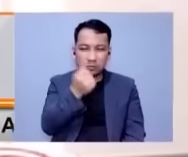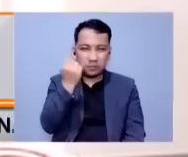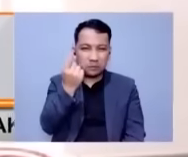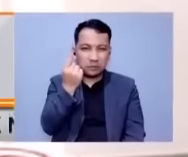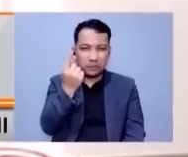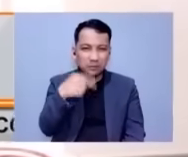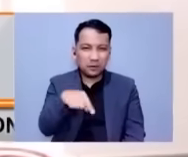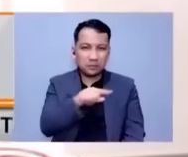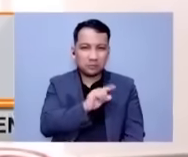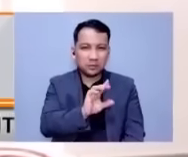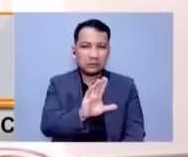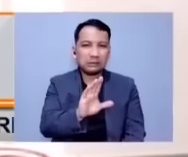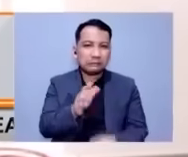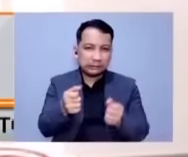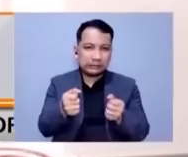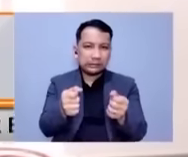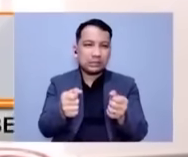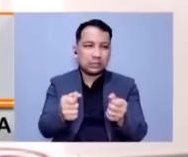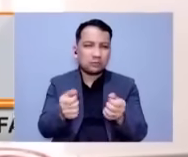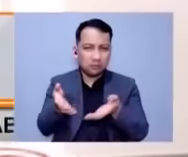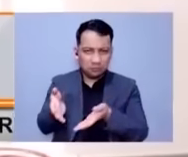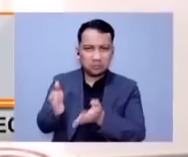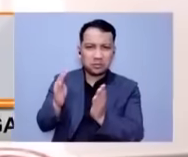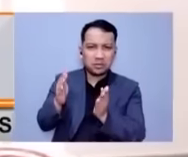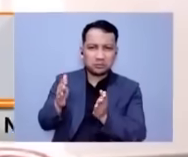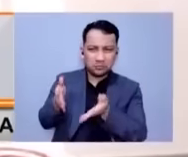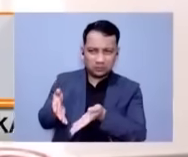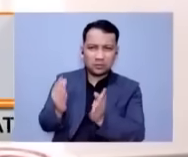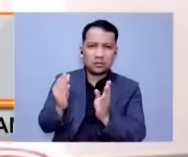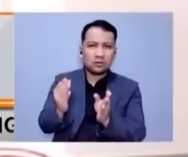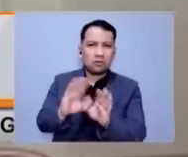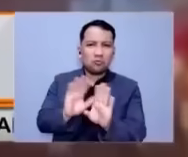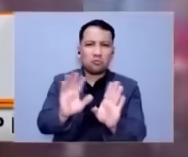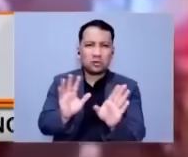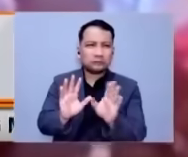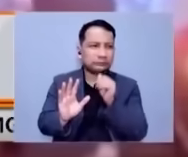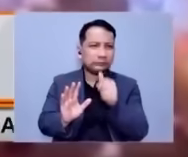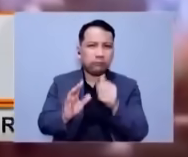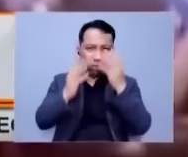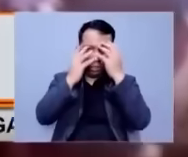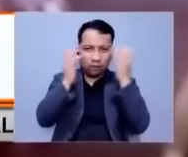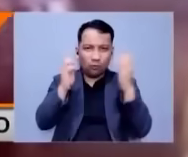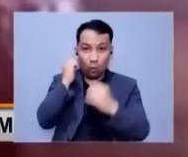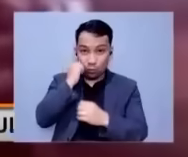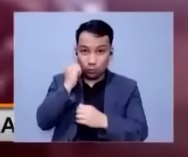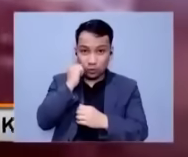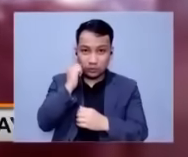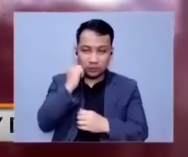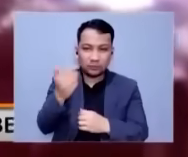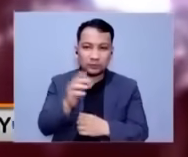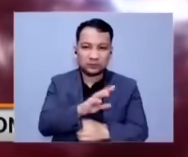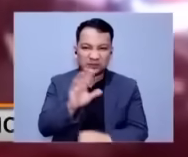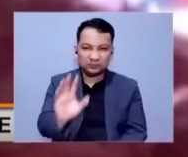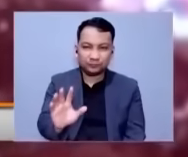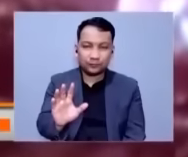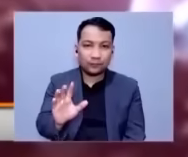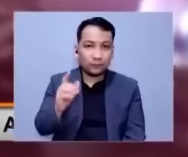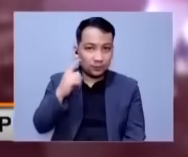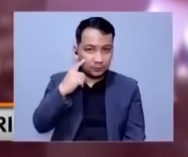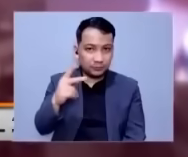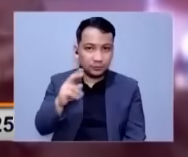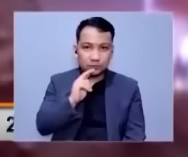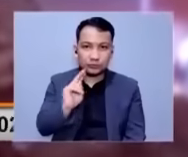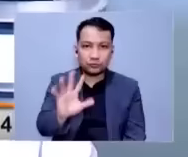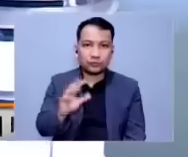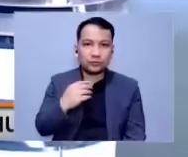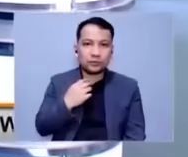kalsada. Magbigayan po tayo at huwag nating pairalin po yung init ng ulo. Nagbabalita mula sa frontline, Gerard De La Peña,